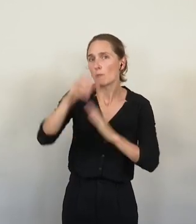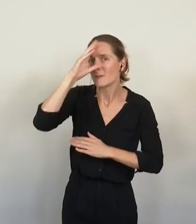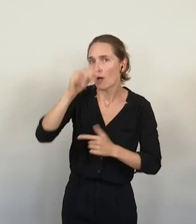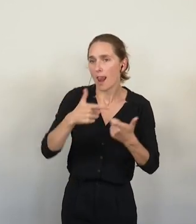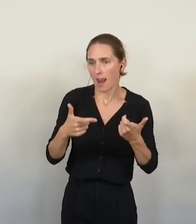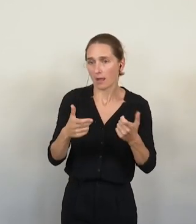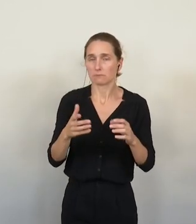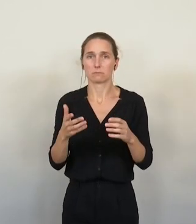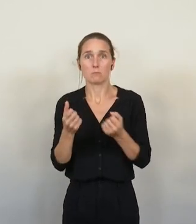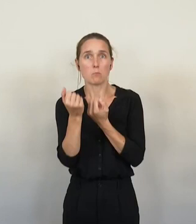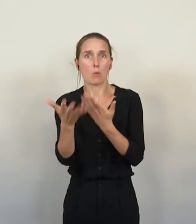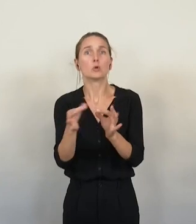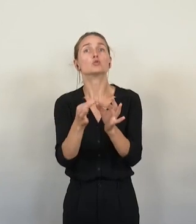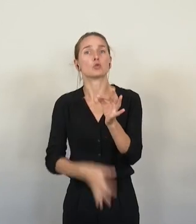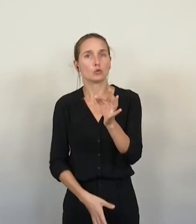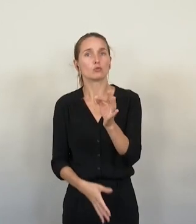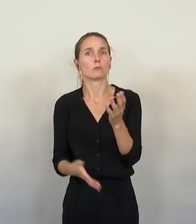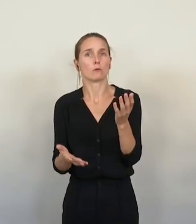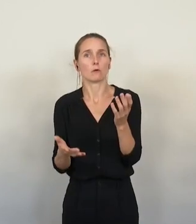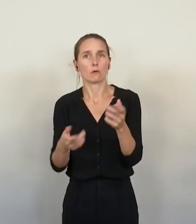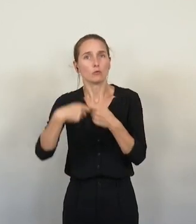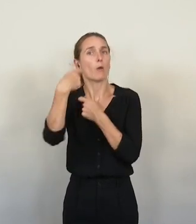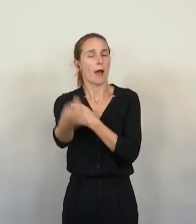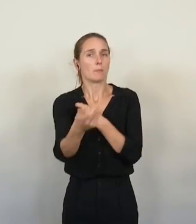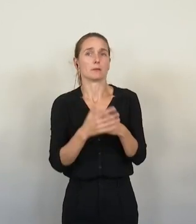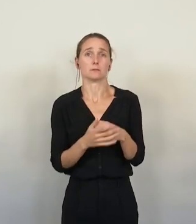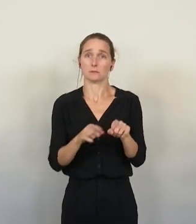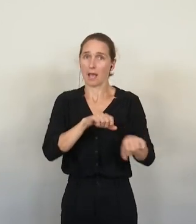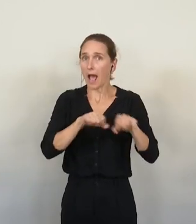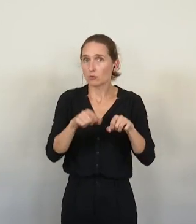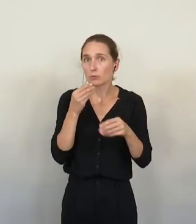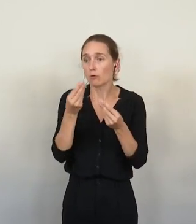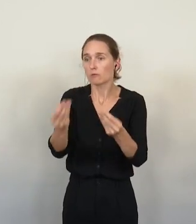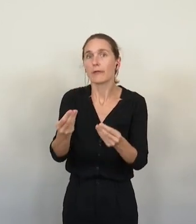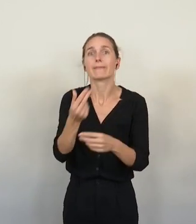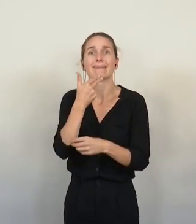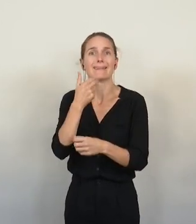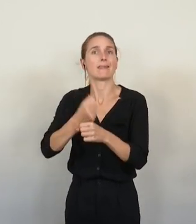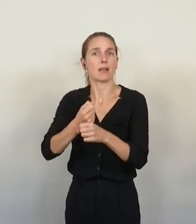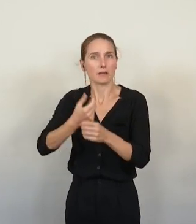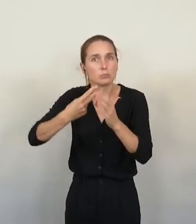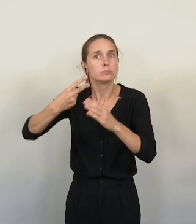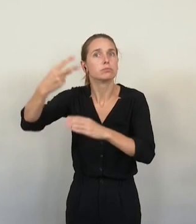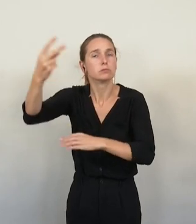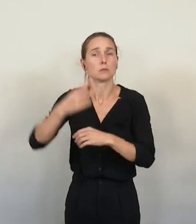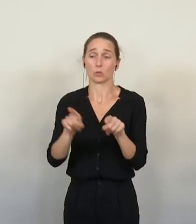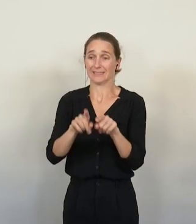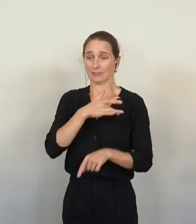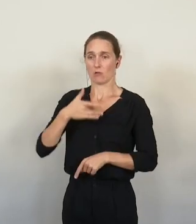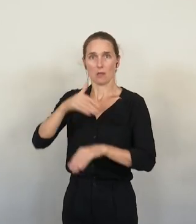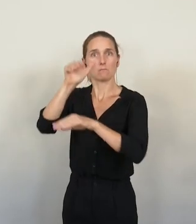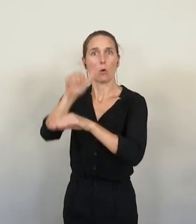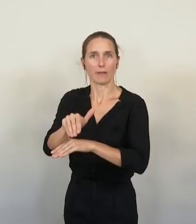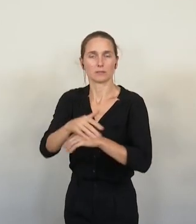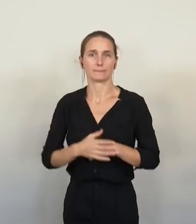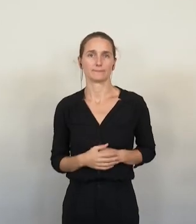actions qui sont en liens avec l'alimentation pour améliorer la qualité de vie au travail et la santé plus généralement de nos agentes et de nos agents 5e axe